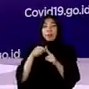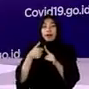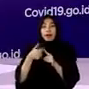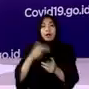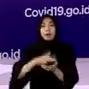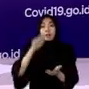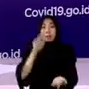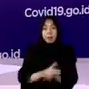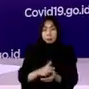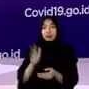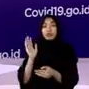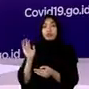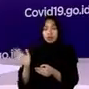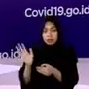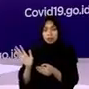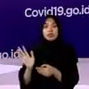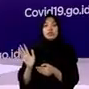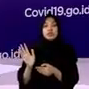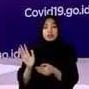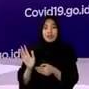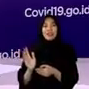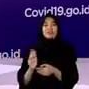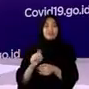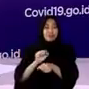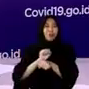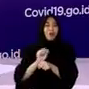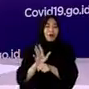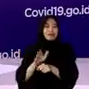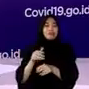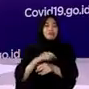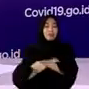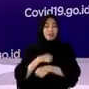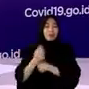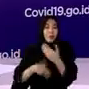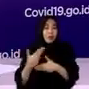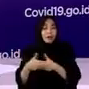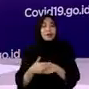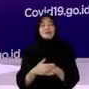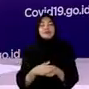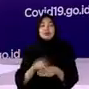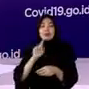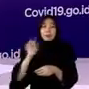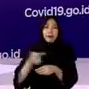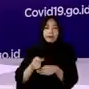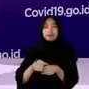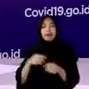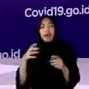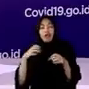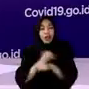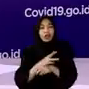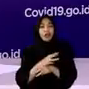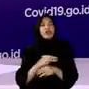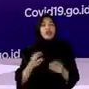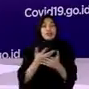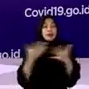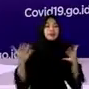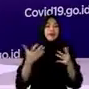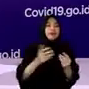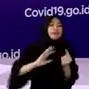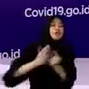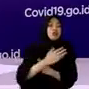COVID-19 dapat dilakukan secara efektif dan tepat sasaran, sehingga akan banyak masyarakat yang bisa